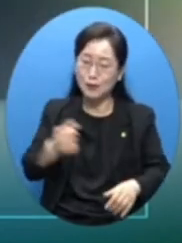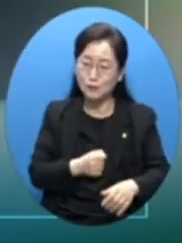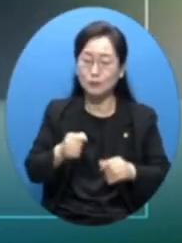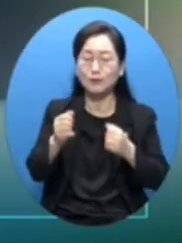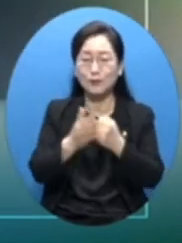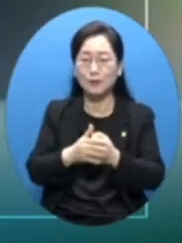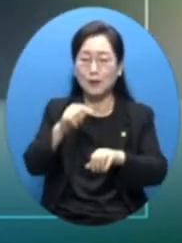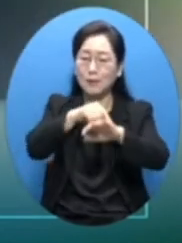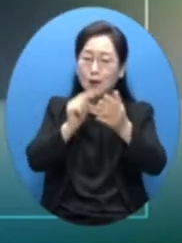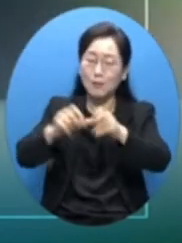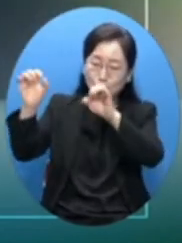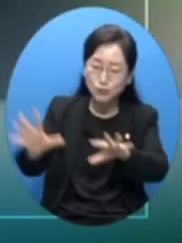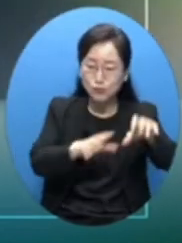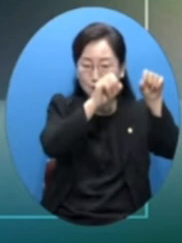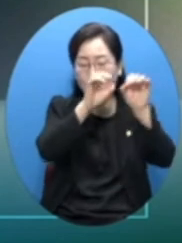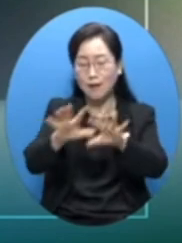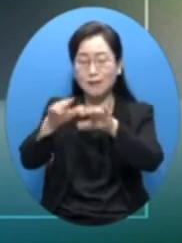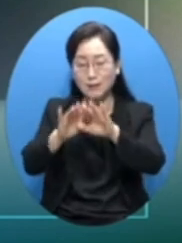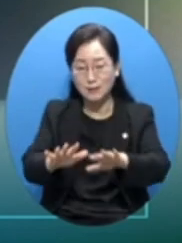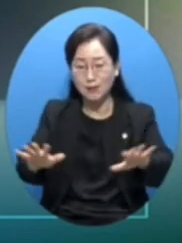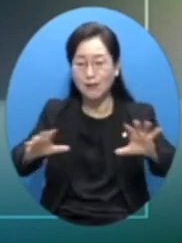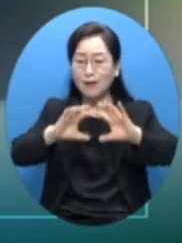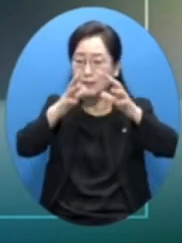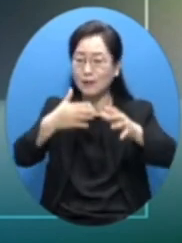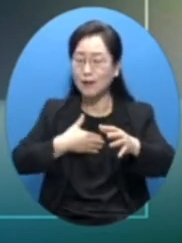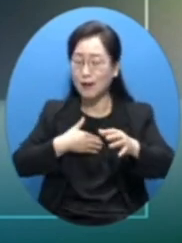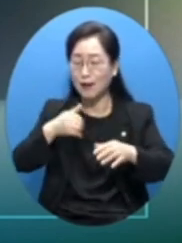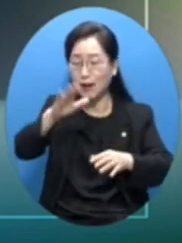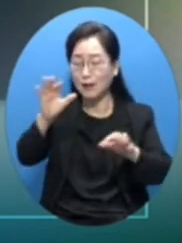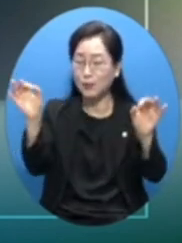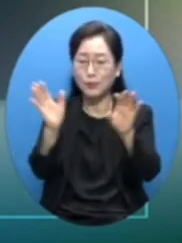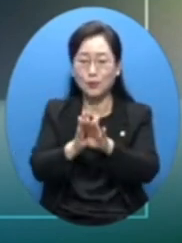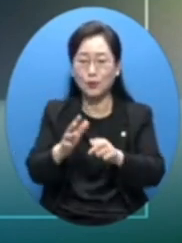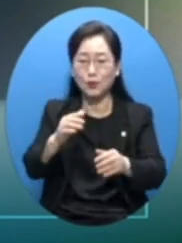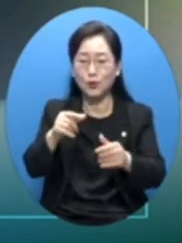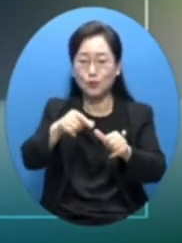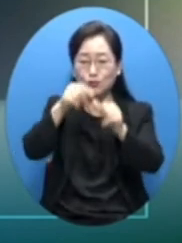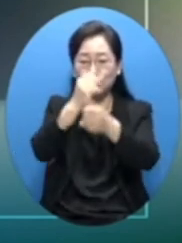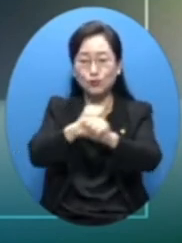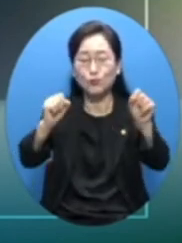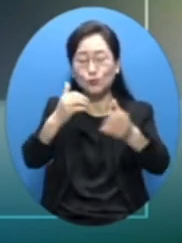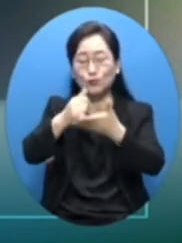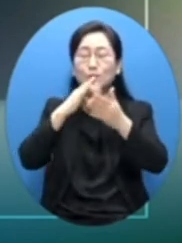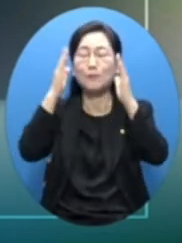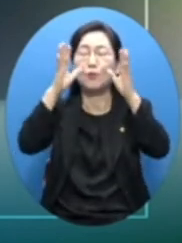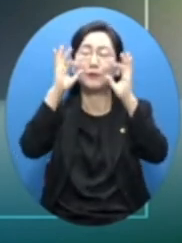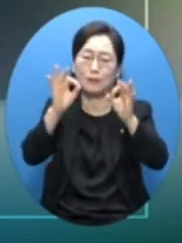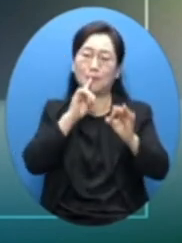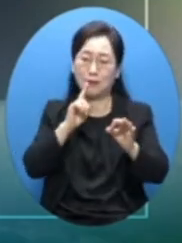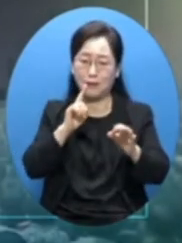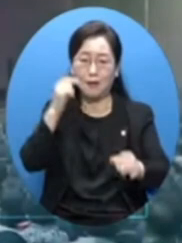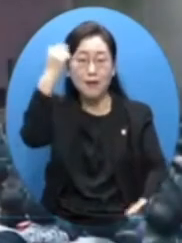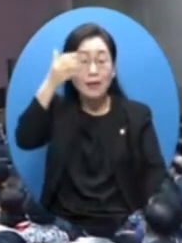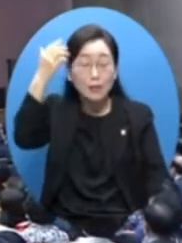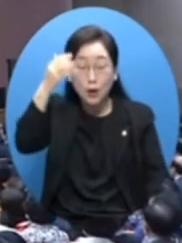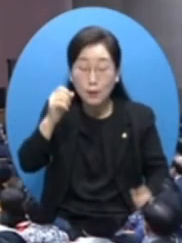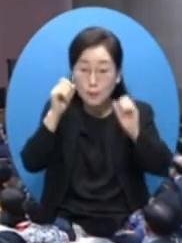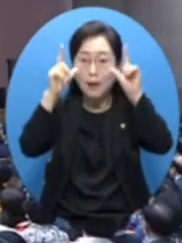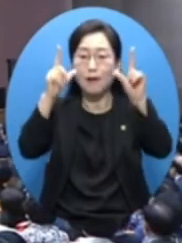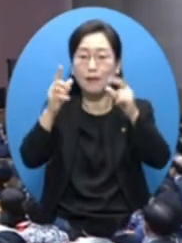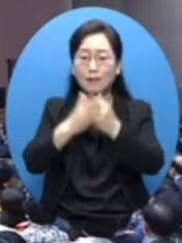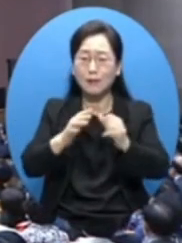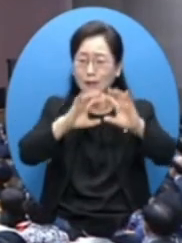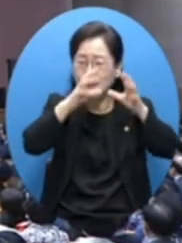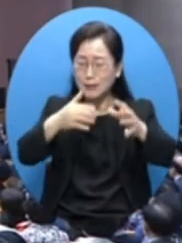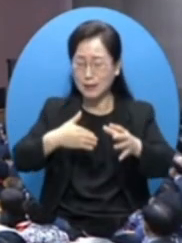풍랑이 잔잔하니 세상과 나는 간곳 없고 구속한 주만 보이도다. 영의 눈을 떴기 때문에 세상과 나는